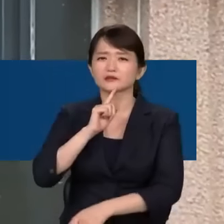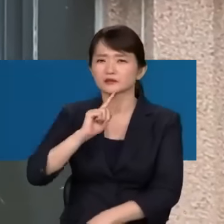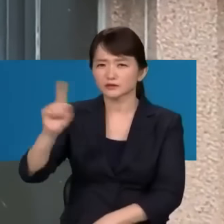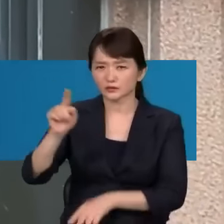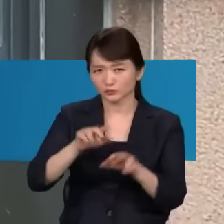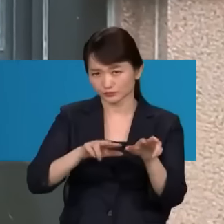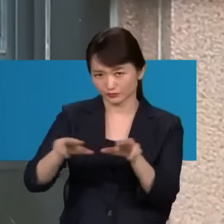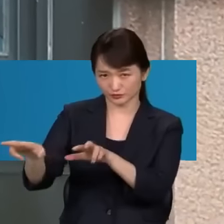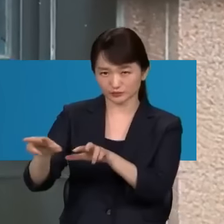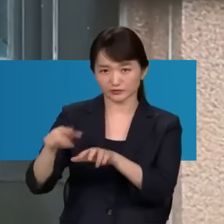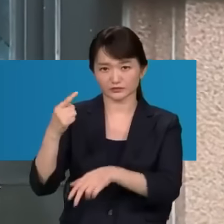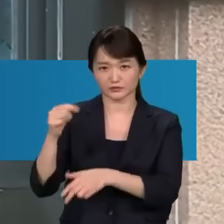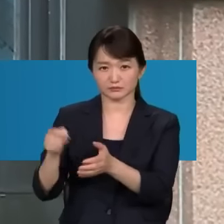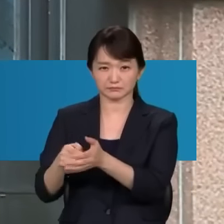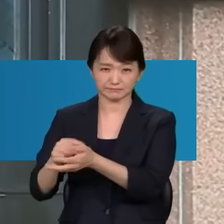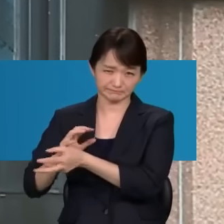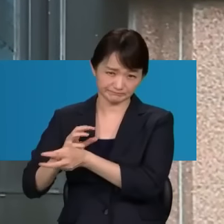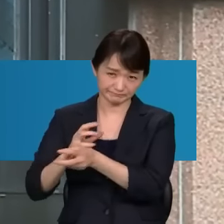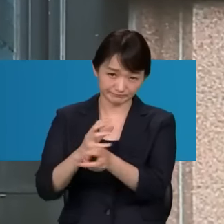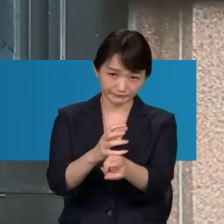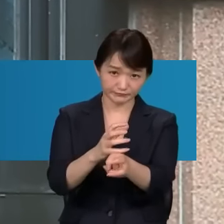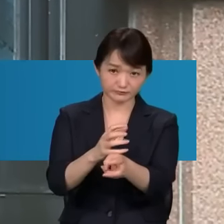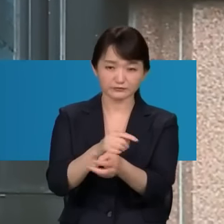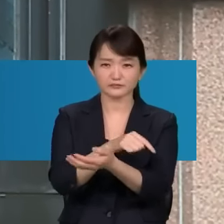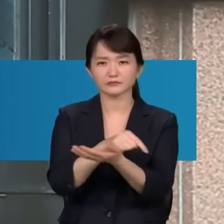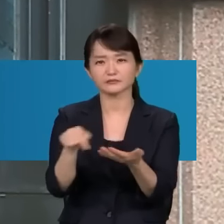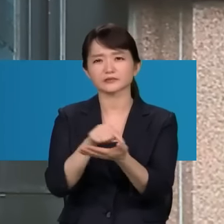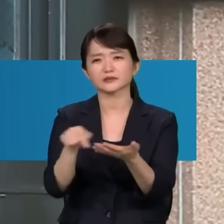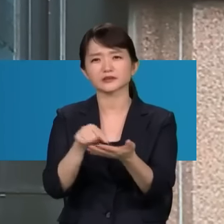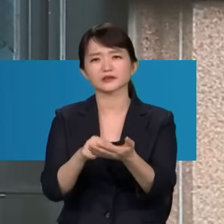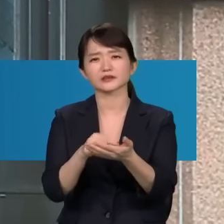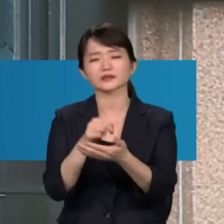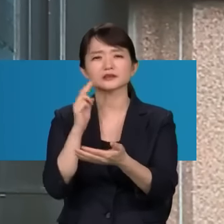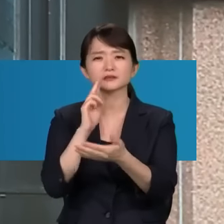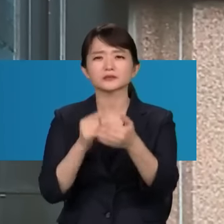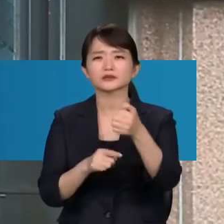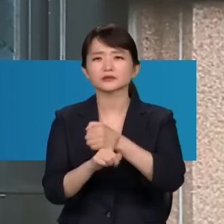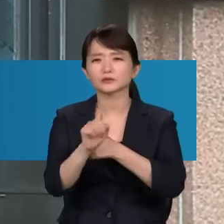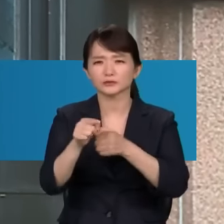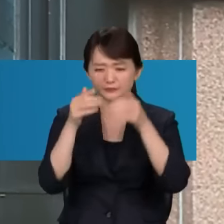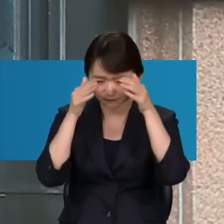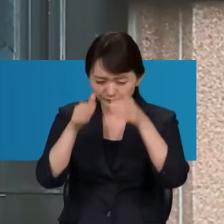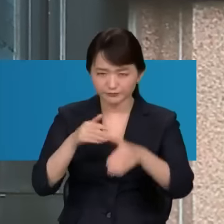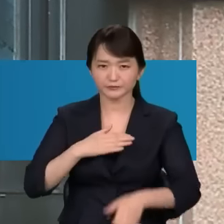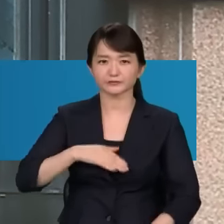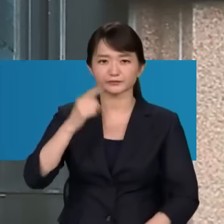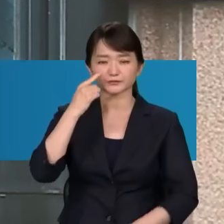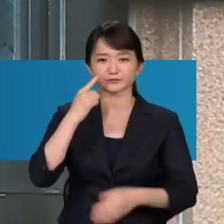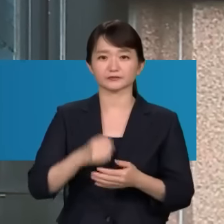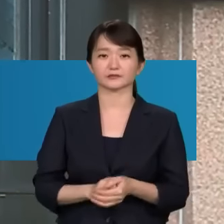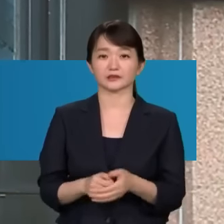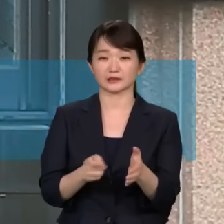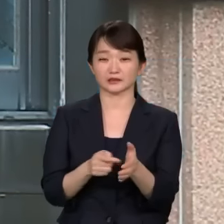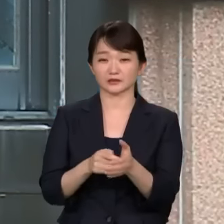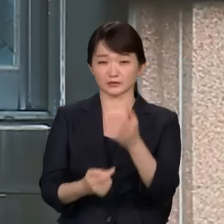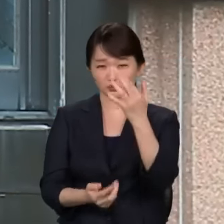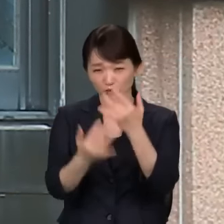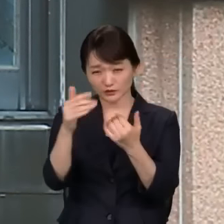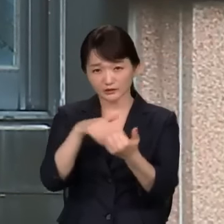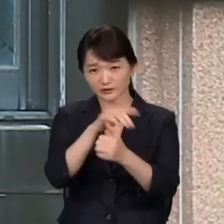들어왔고 소방도 즉시 출동했는데 왜 이렇게 인명피해가 컸는지 집중적으로 따져보겠습니다. 먼저 다급했던 화재